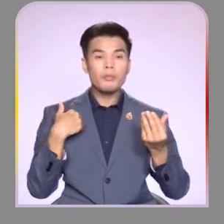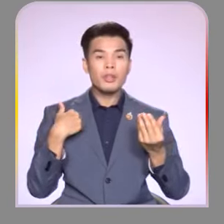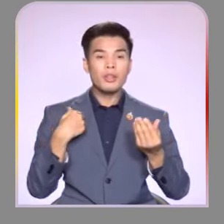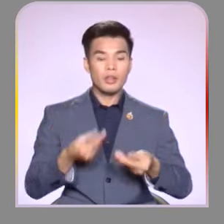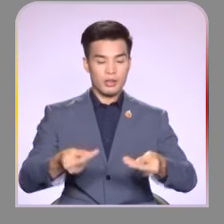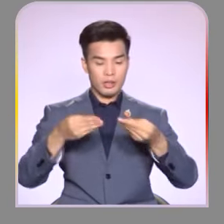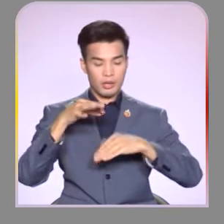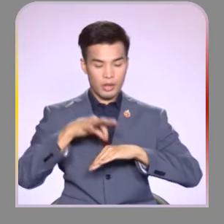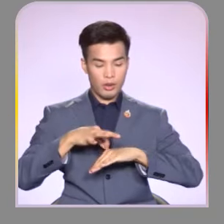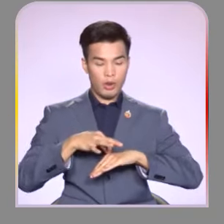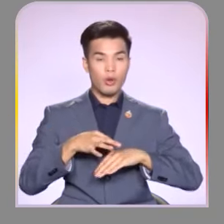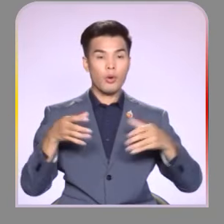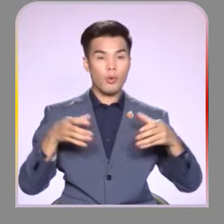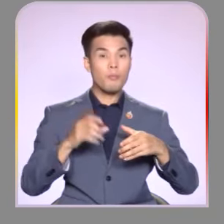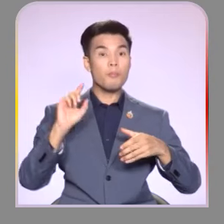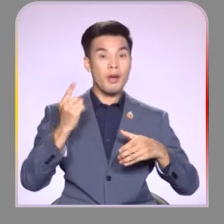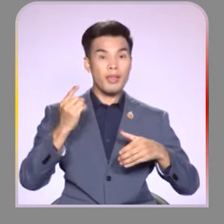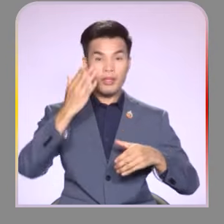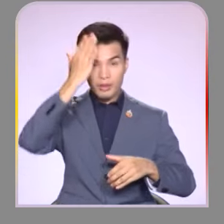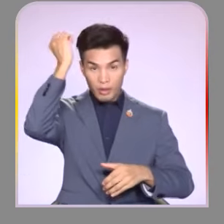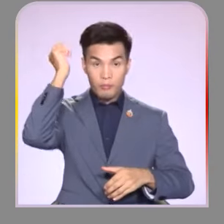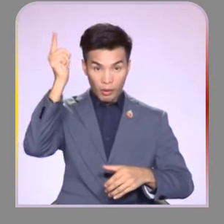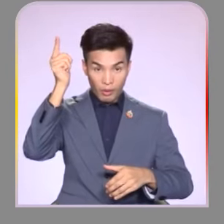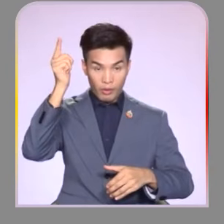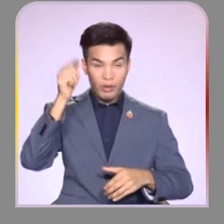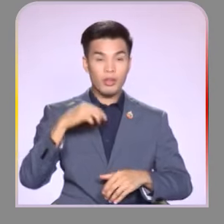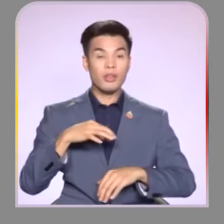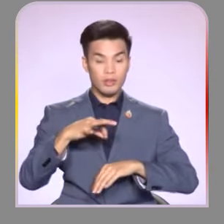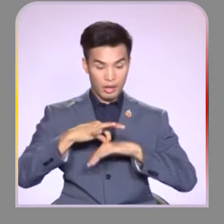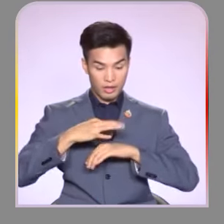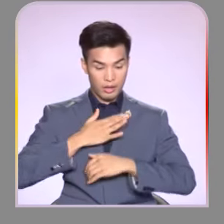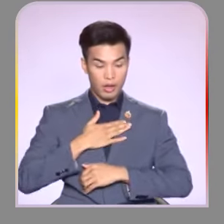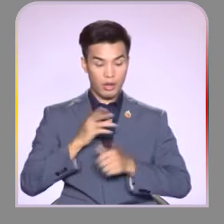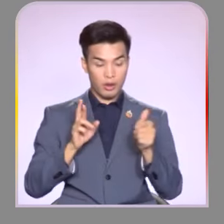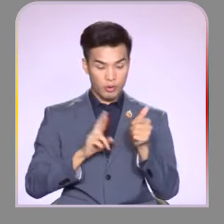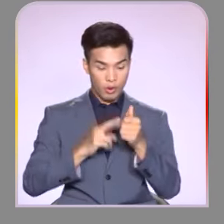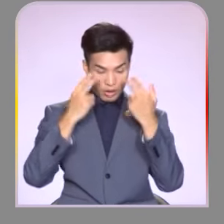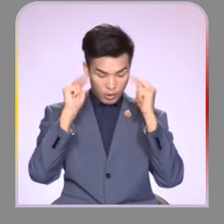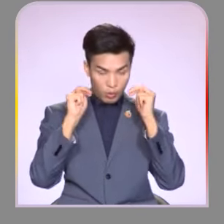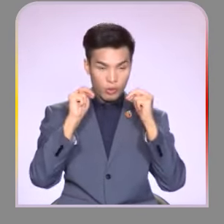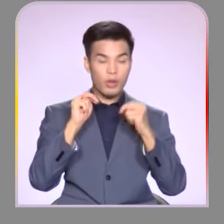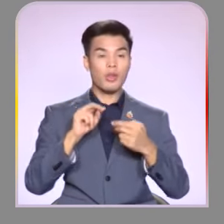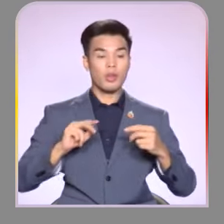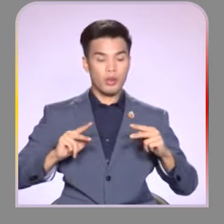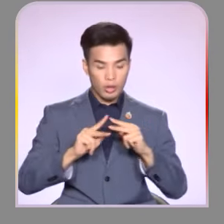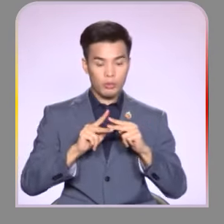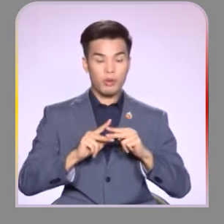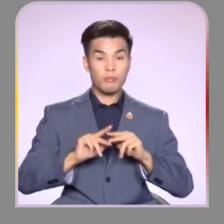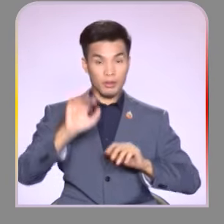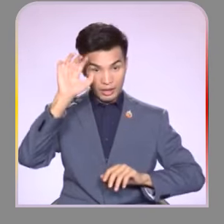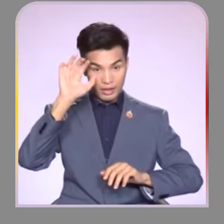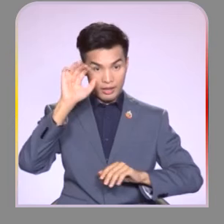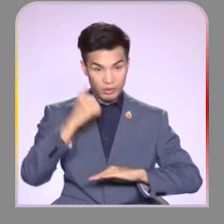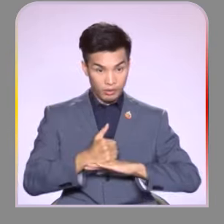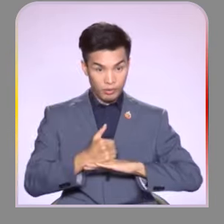ล้าแต่งตั้งครม.ของคุณแพทองธารชินวัตรและโปรดเกล้าแต่งตั้งให้คุณอนุทินเป็นรองนายกรัฐมนตรีและรัฐมนตรีว่าการกระทรวงมหาดไท